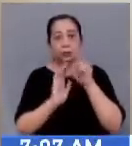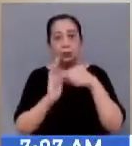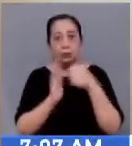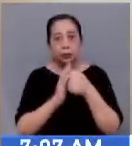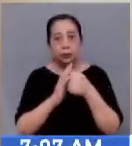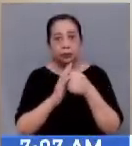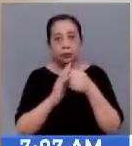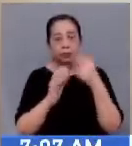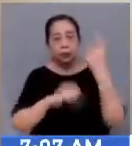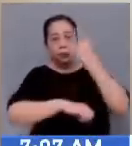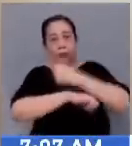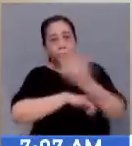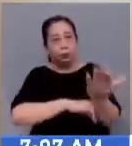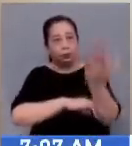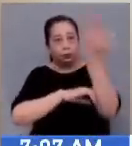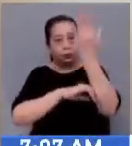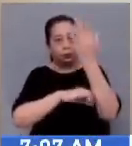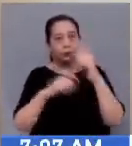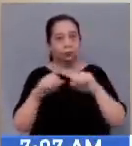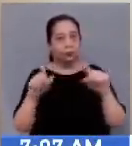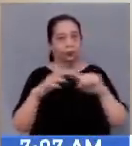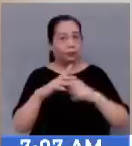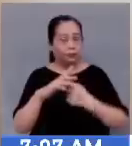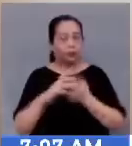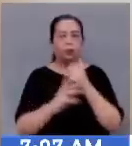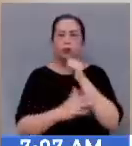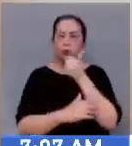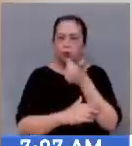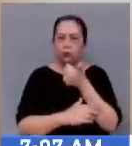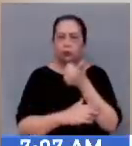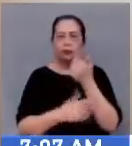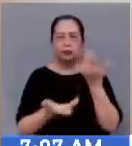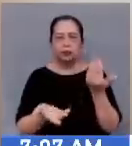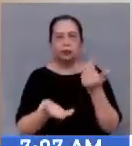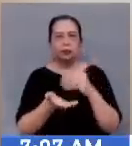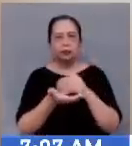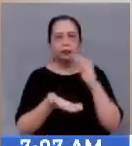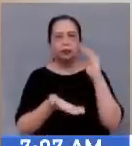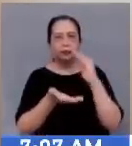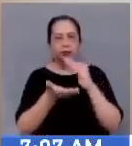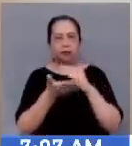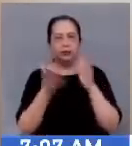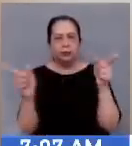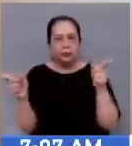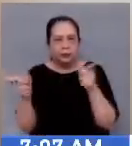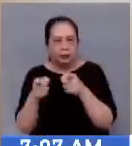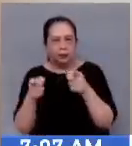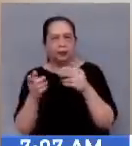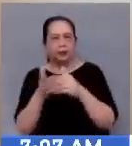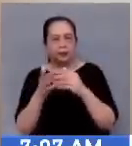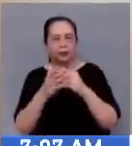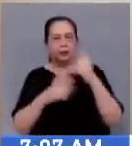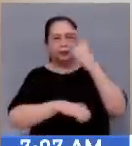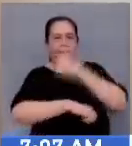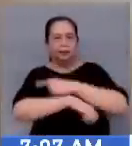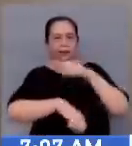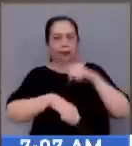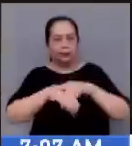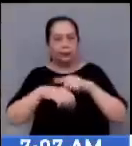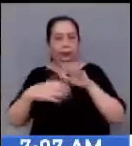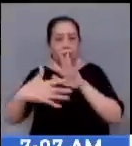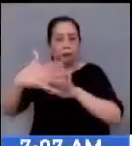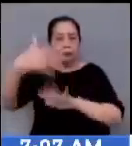kapuso. Pero simula ngayong araw ito, bukas, unti-unti, iigsi naman po uli yung daytime at hahaba yung nighttime. Ayon sa